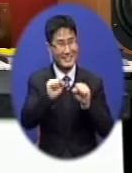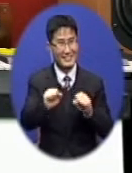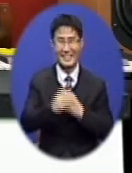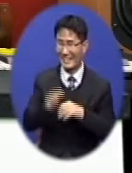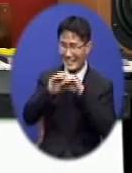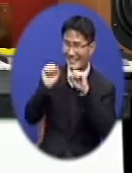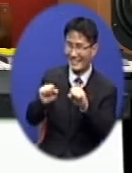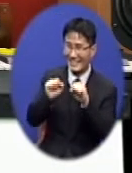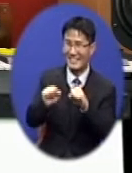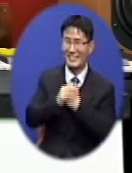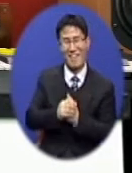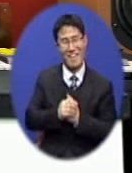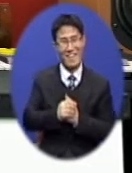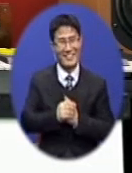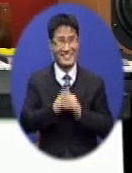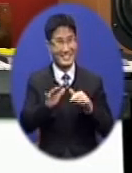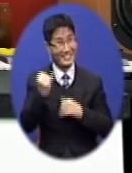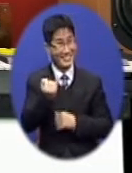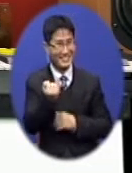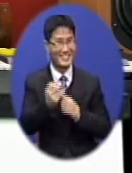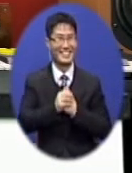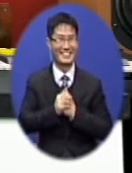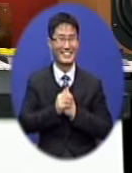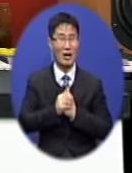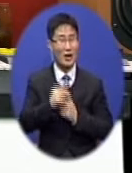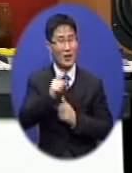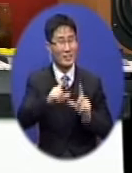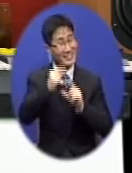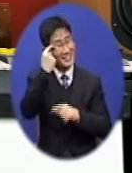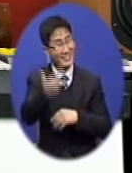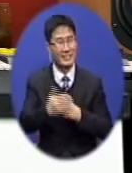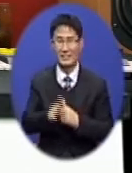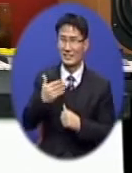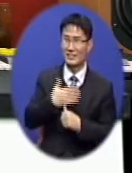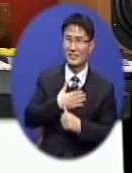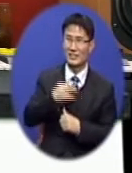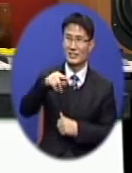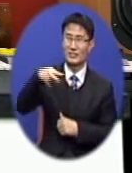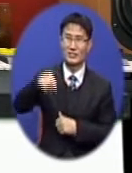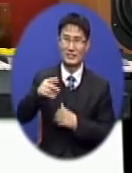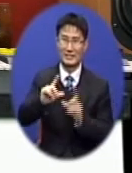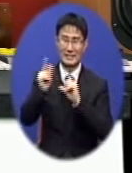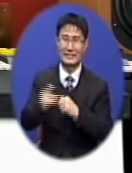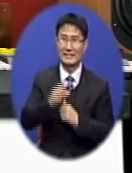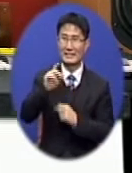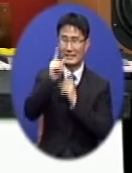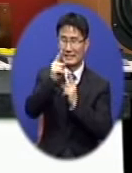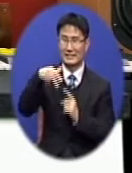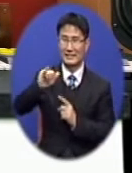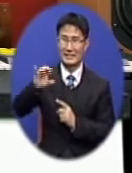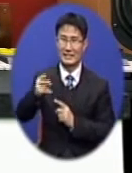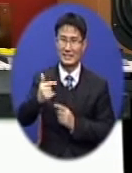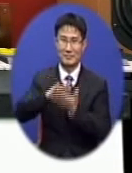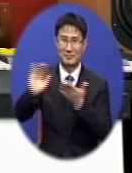네, 안녕하세요. 오, 예. 이번엔 여성분이시네요. 어디 사시는 누구십니까? 네, 전주에 사는 이지연입니다. 아,